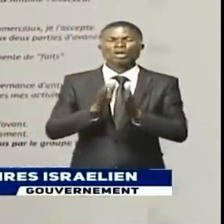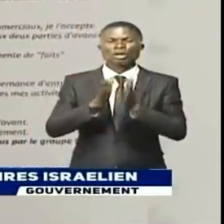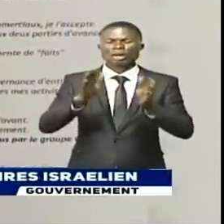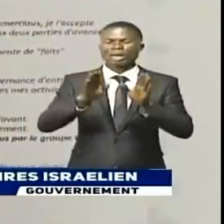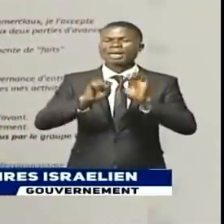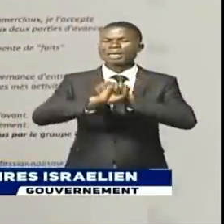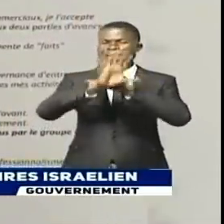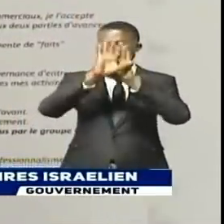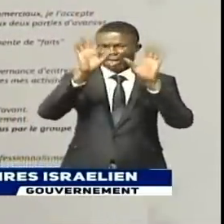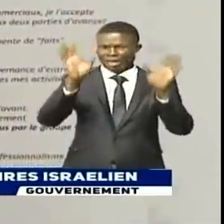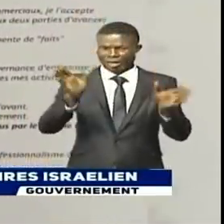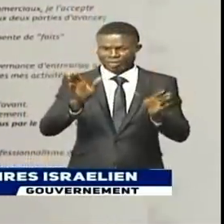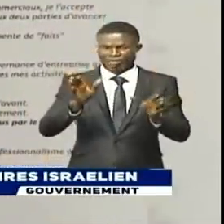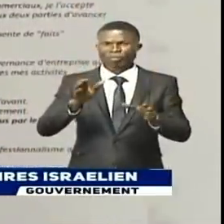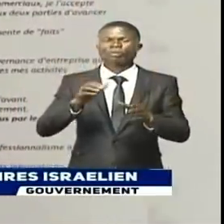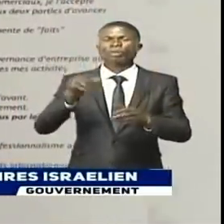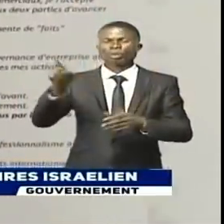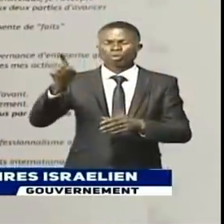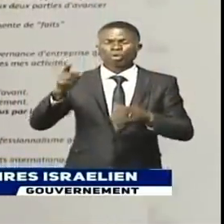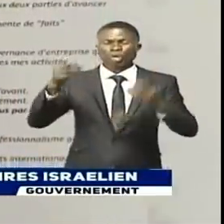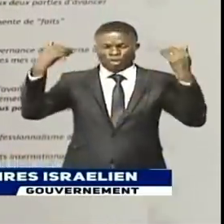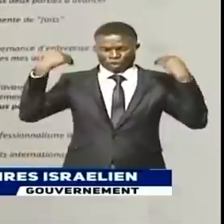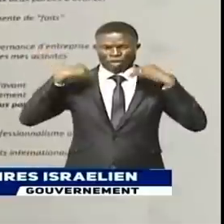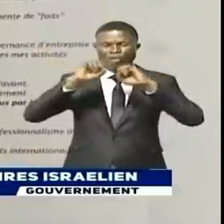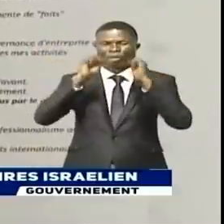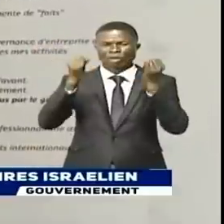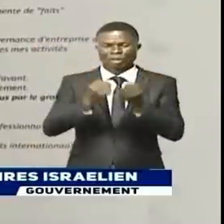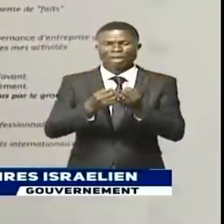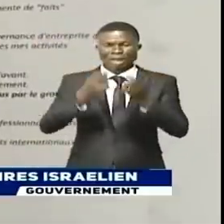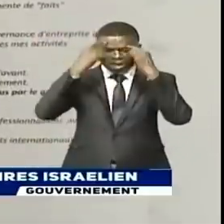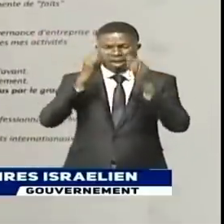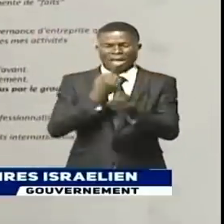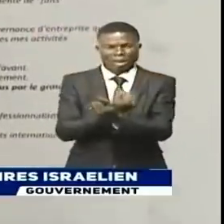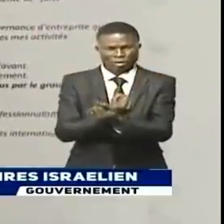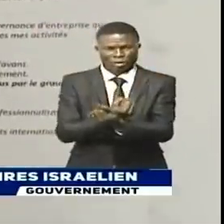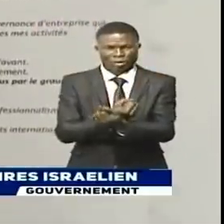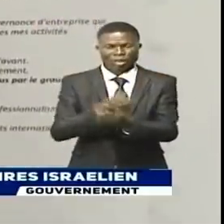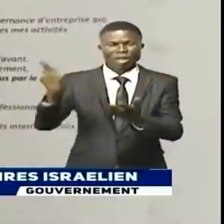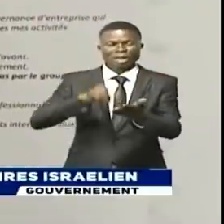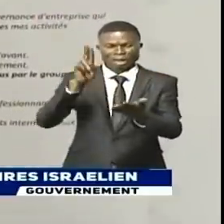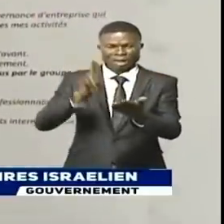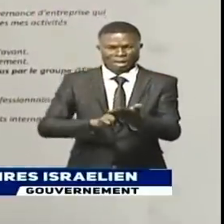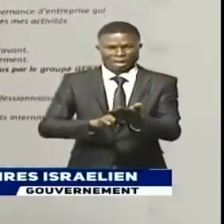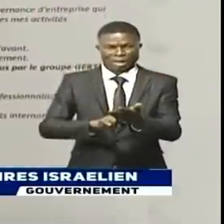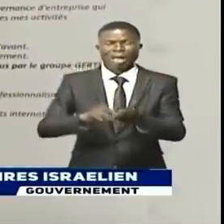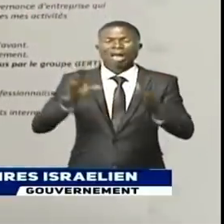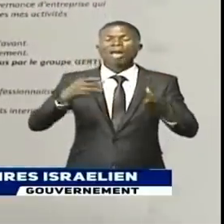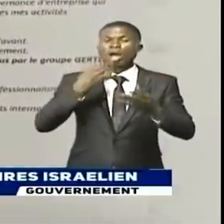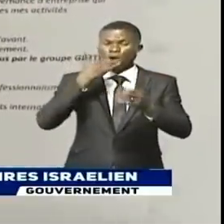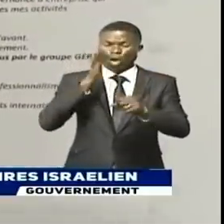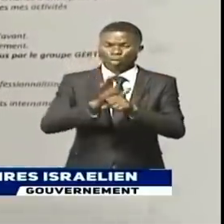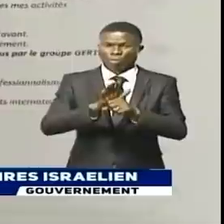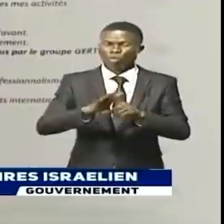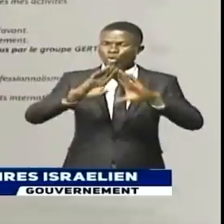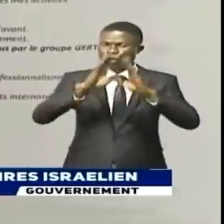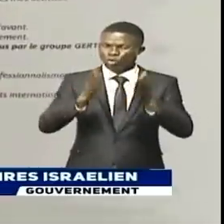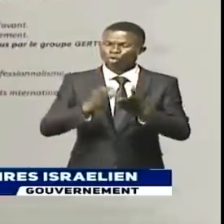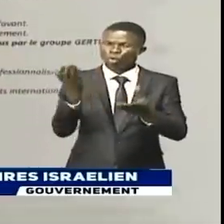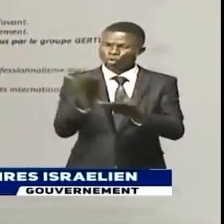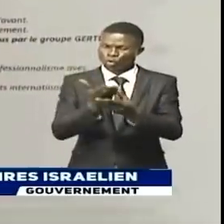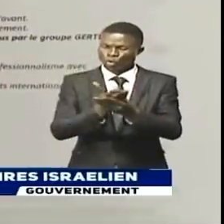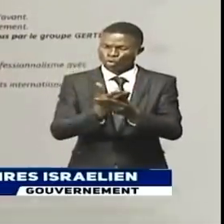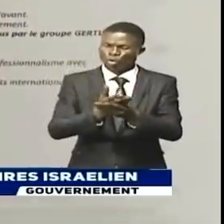d'un jet les retient aussi respecter pleinement l'accord signé et confirme que tous les permis et licences